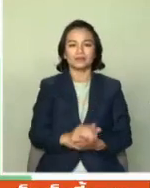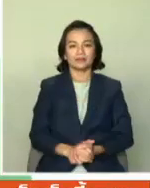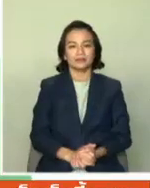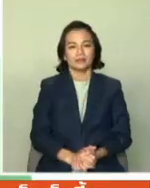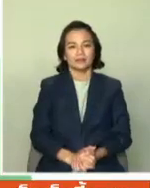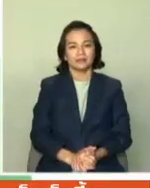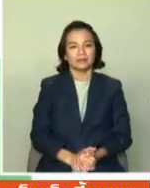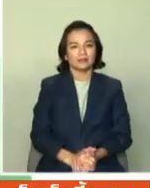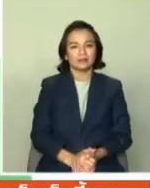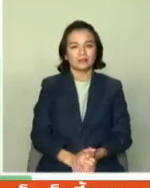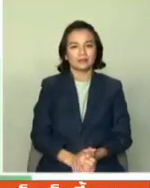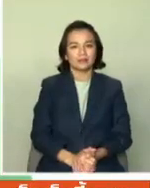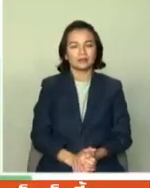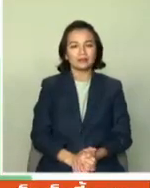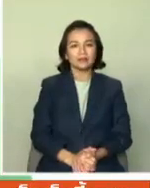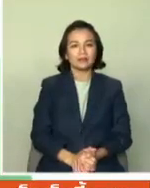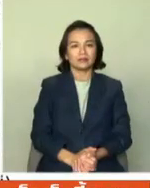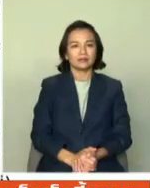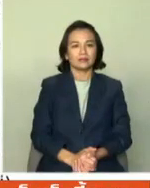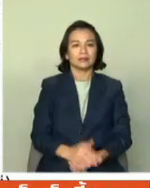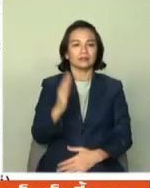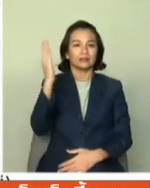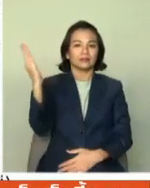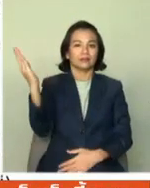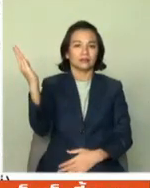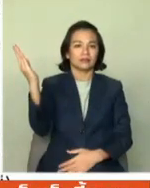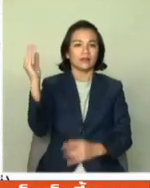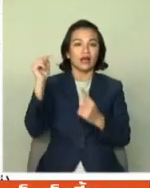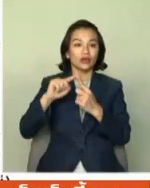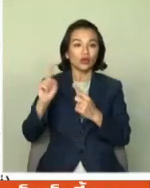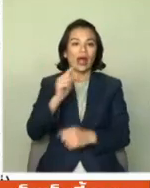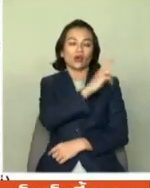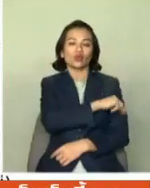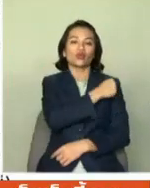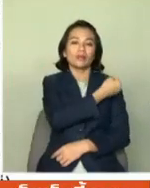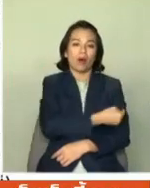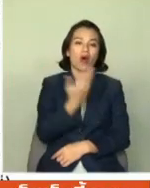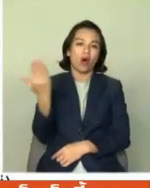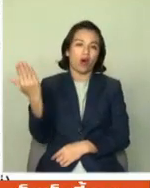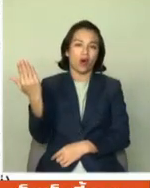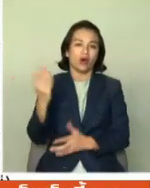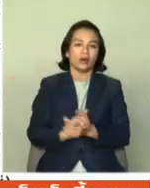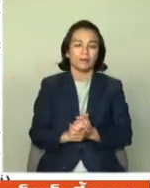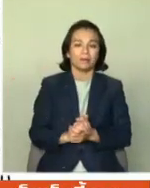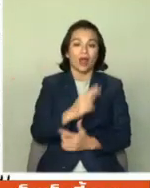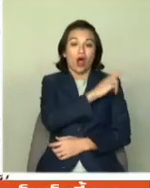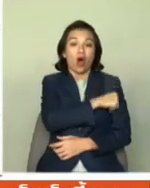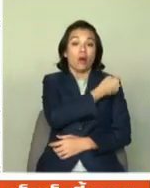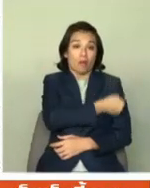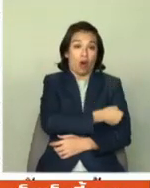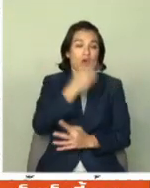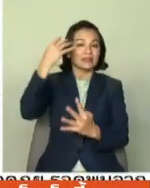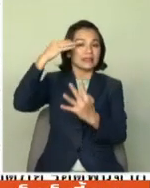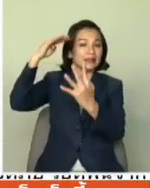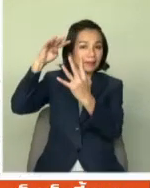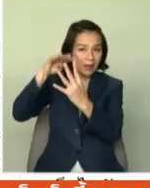องอะนะคะแล้วทางเพจเข็นเด็กขึ้นภูเขาของคุณหมอมินแพทย์หญิงเบญจพรตันตสูติจิตแ